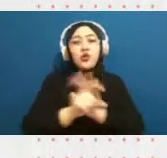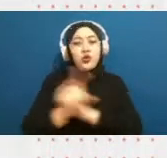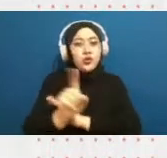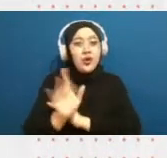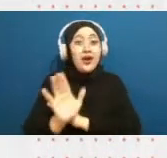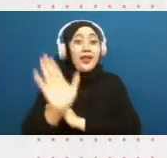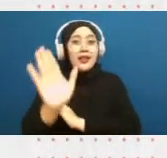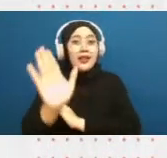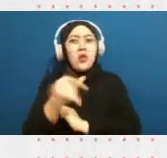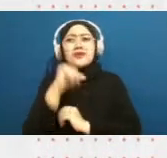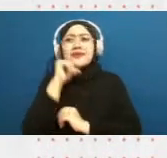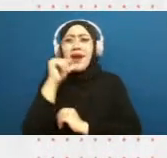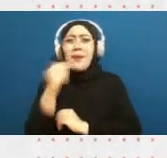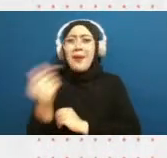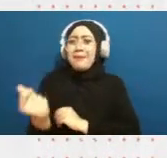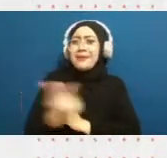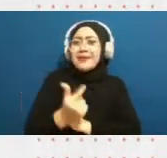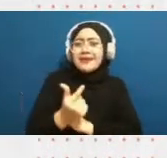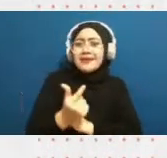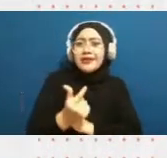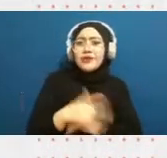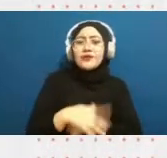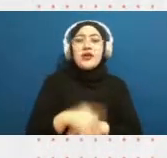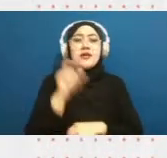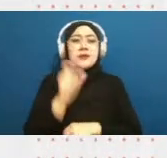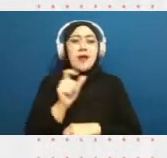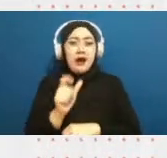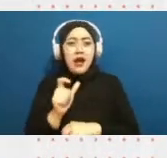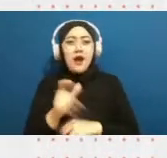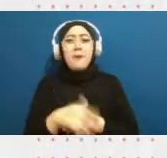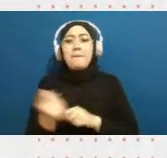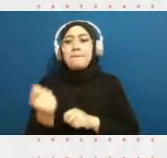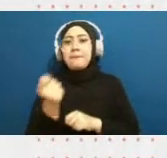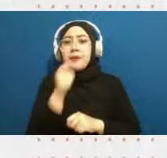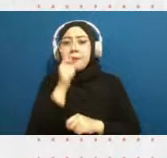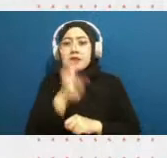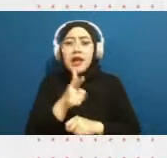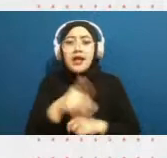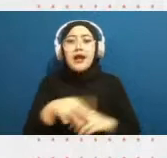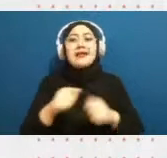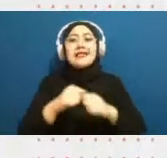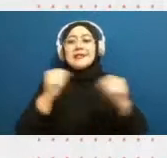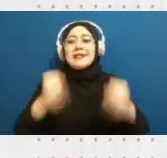itu seperti apa dan kalau mau pemesanannya sistemnya PO gitu ya Kak Rachel ya.